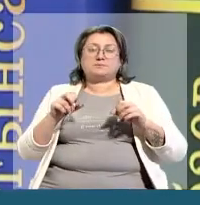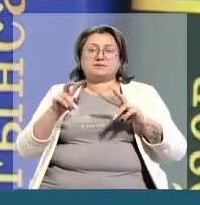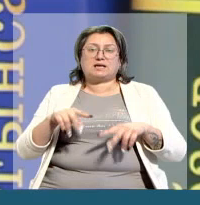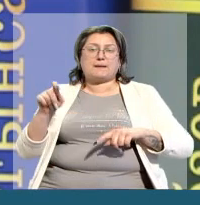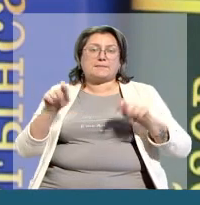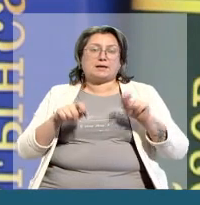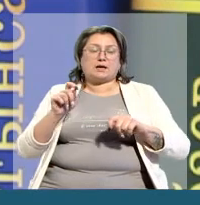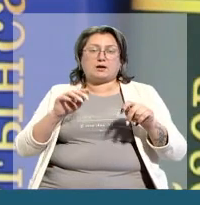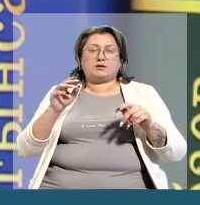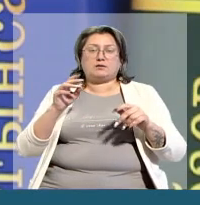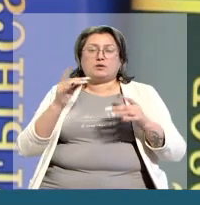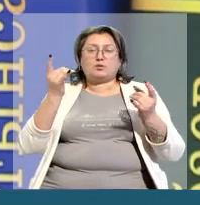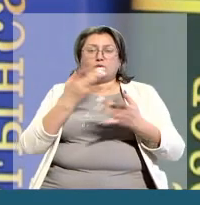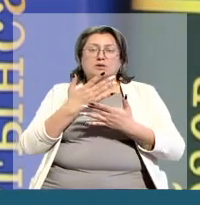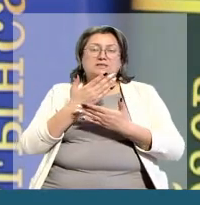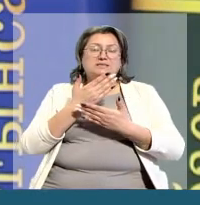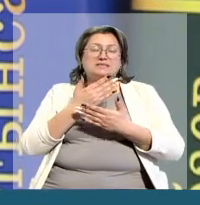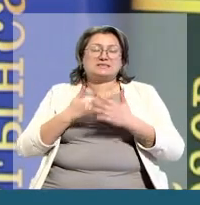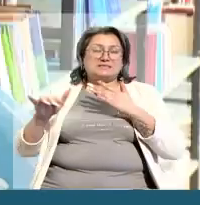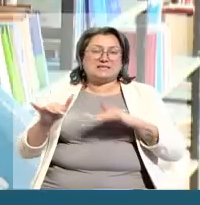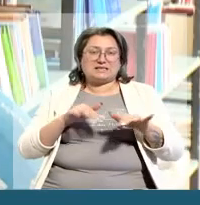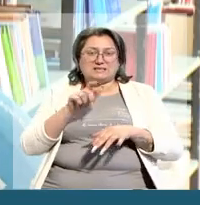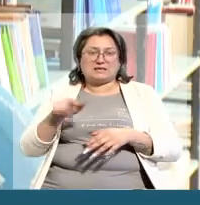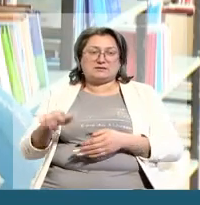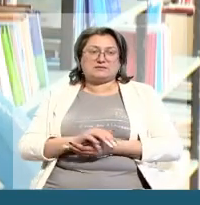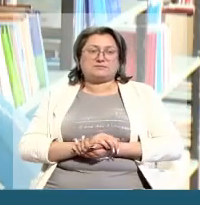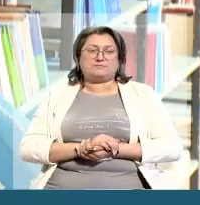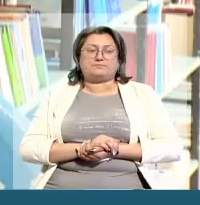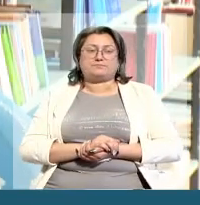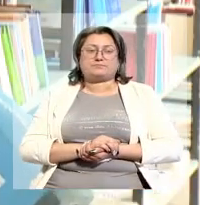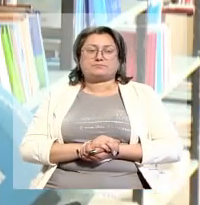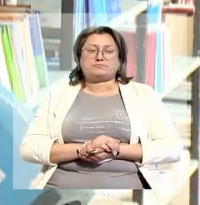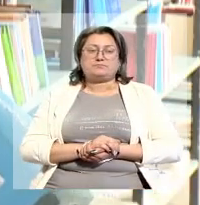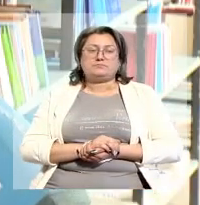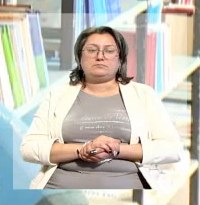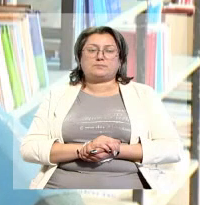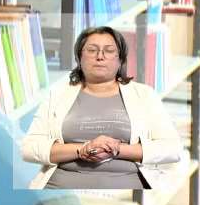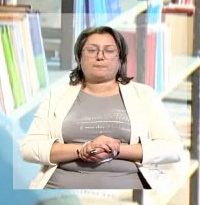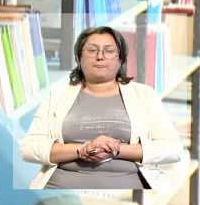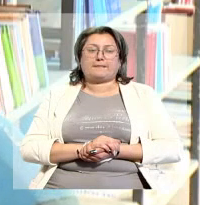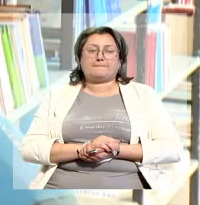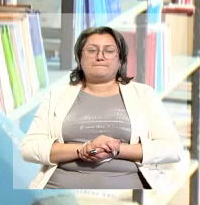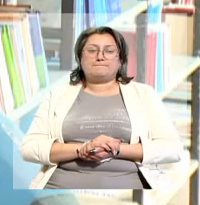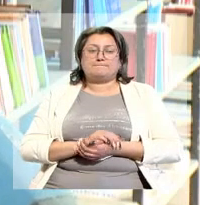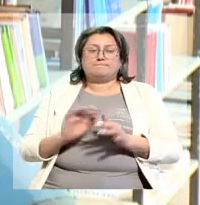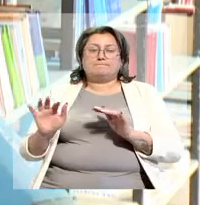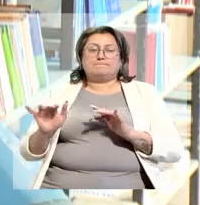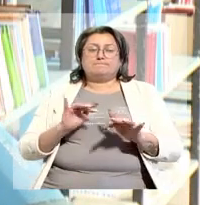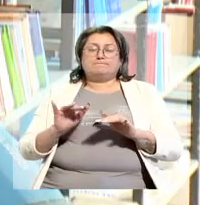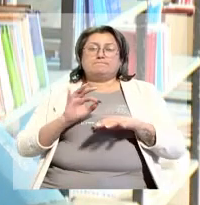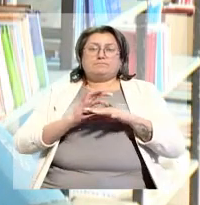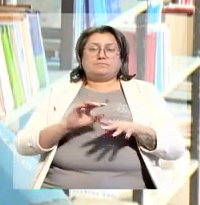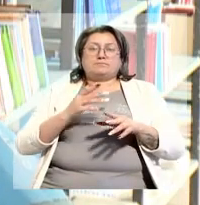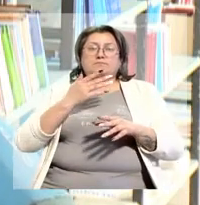ауыл аймақтың да мәдени қызметкерлері арнайы келген. Өте тамаша өтіп жатыр, сәтті. Осындай